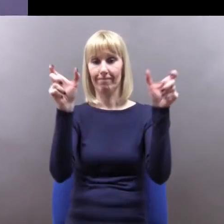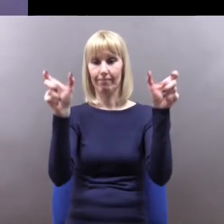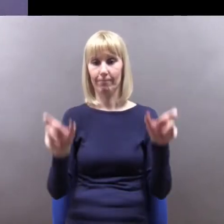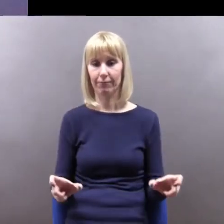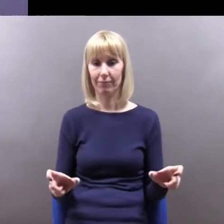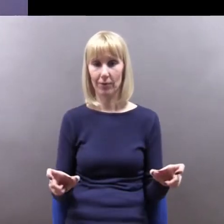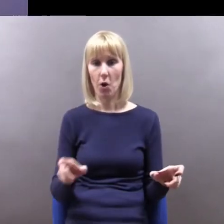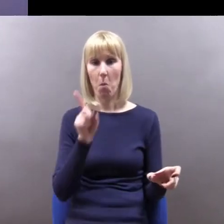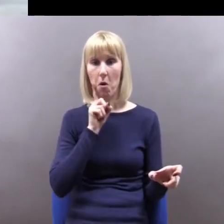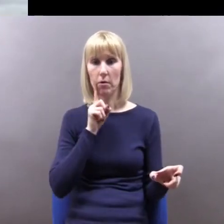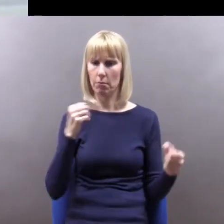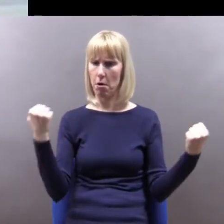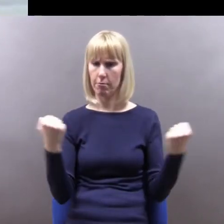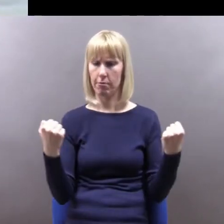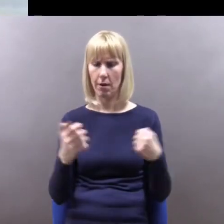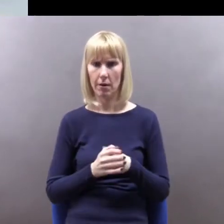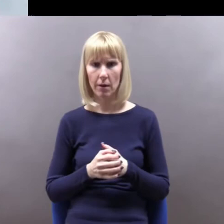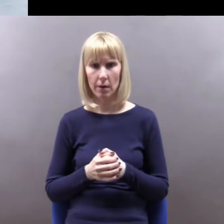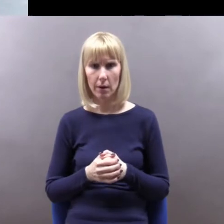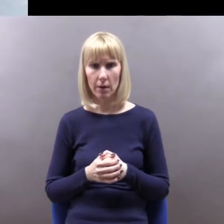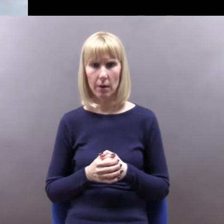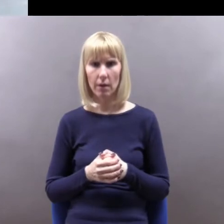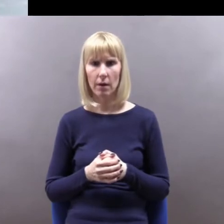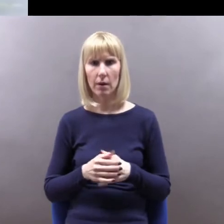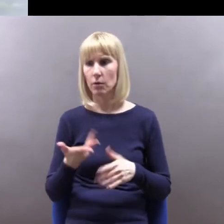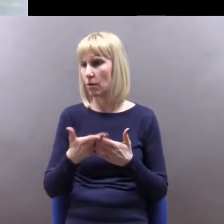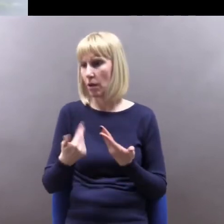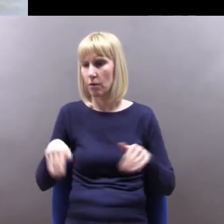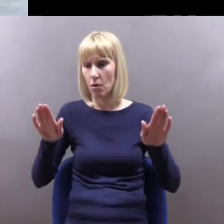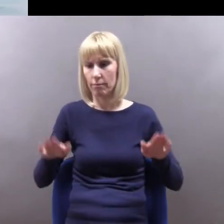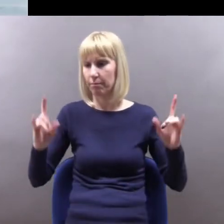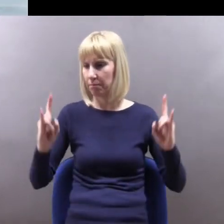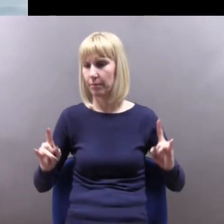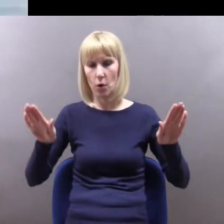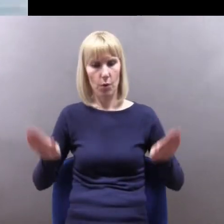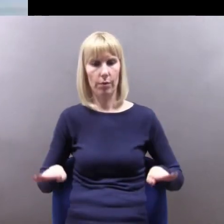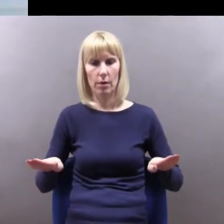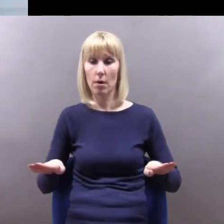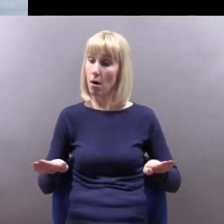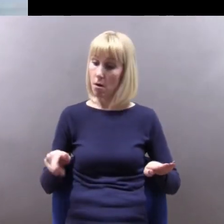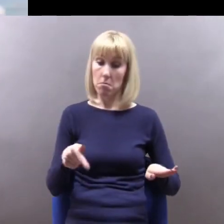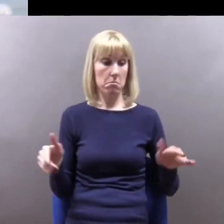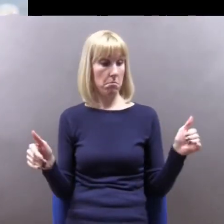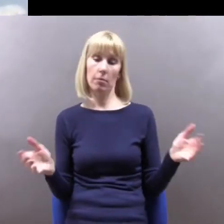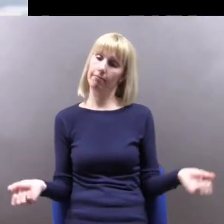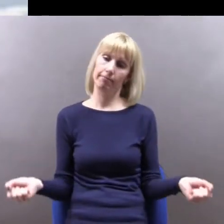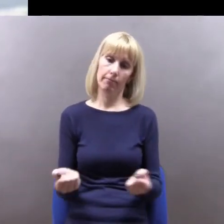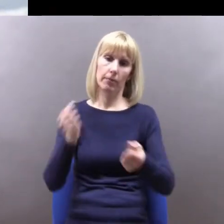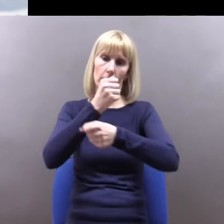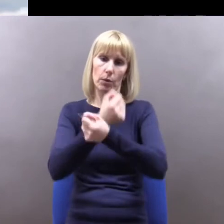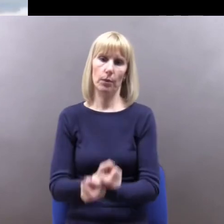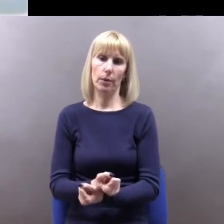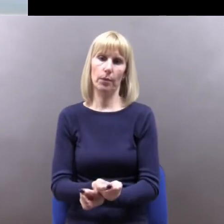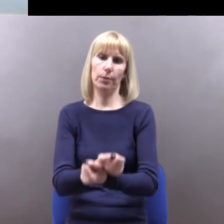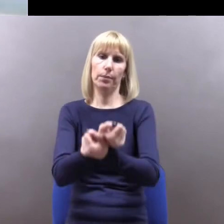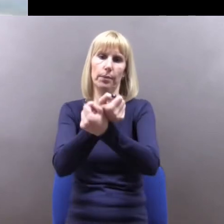ich na krześle przed schodami, to to też będzie dostępność, prawda? No można tak powiedzieć, no, taka trochę opacznie rozumiana, ale